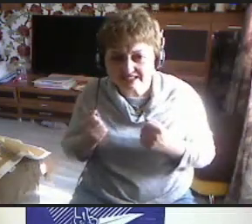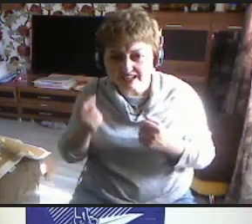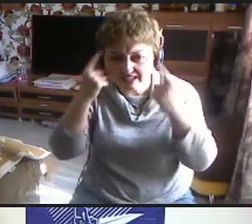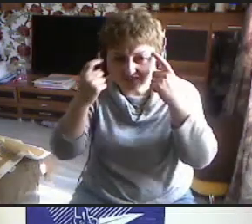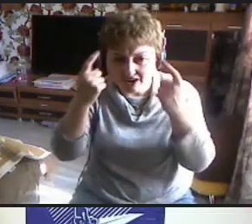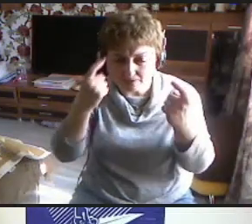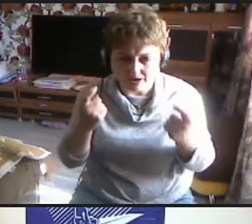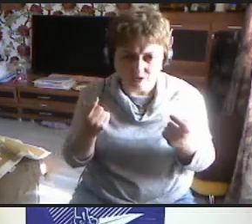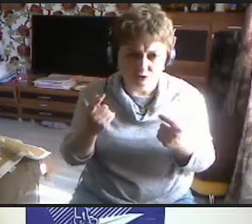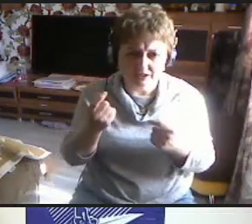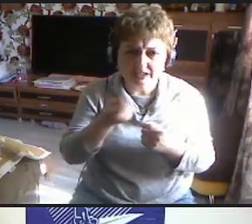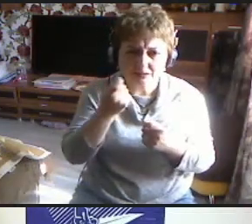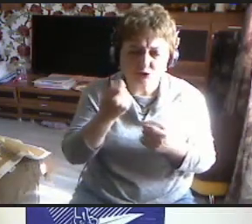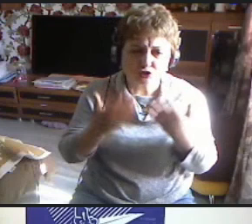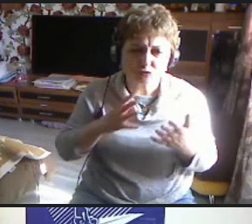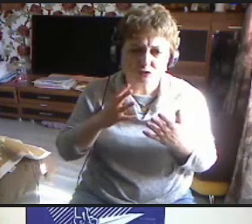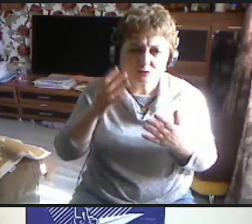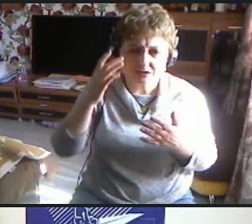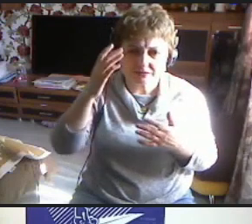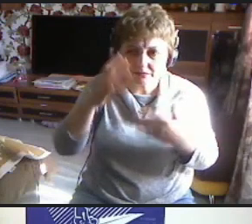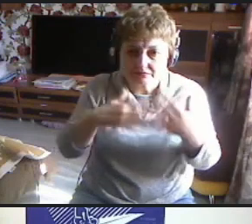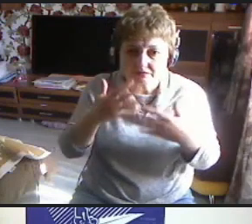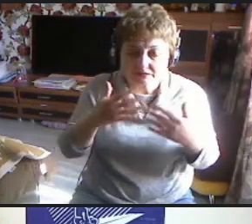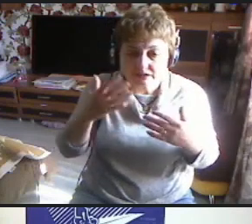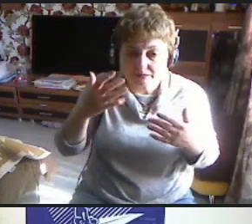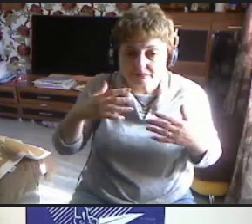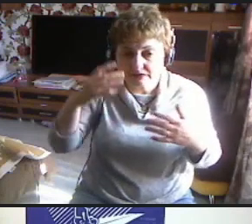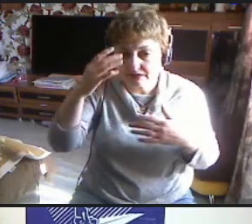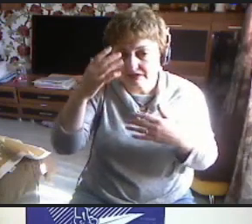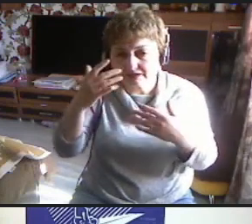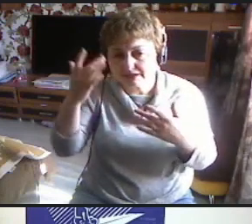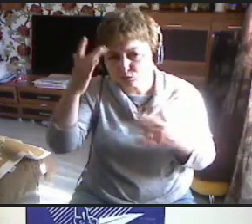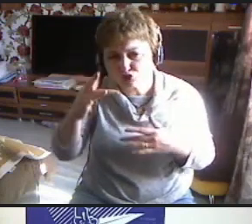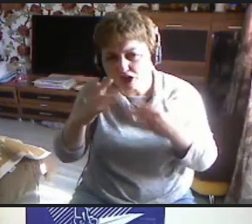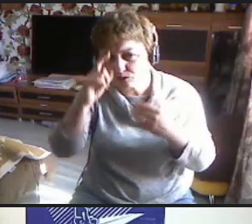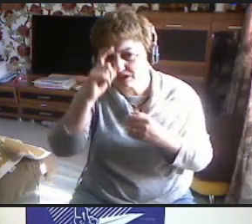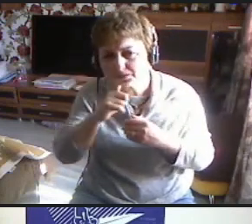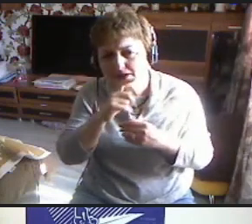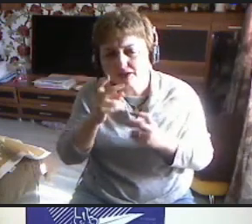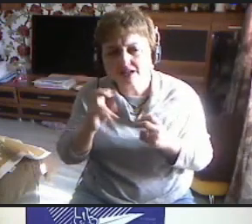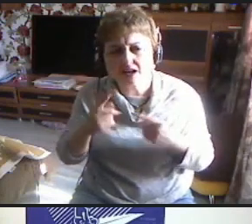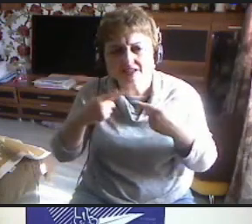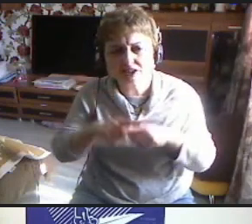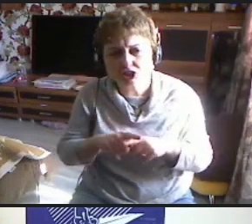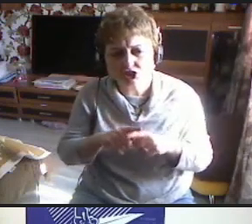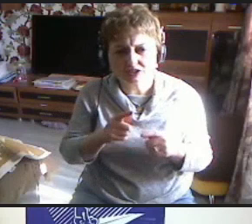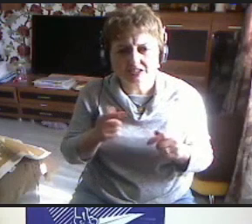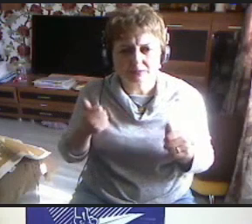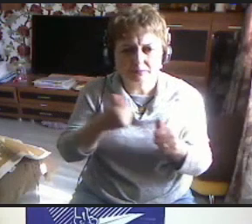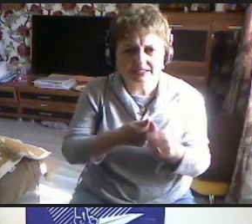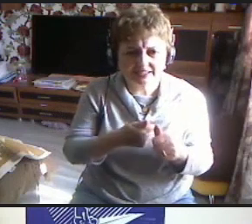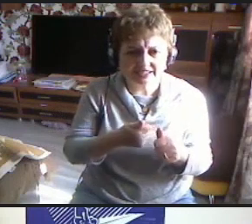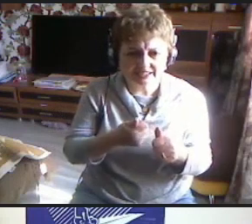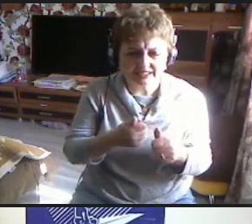немножко, может быть, смущаются, не понимают, как технически они могут подсоединиться к платформе